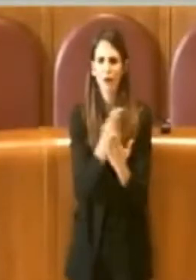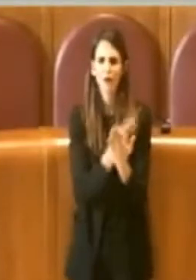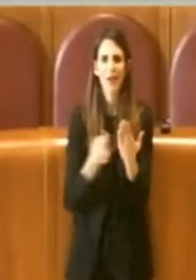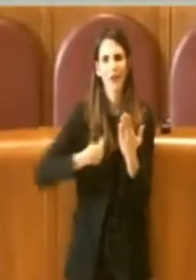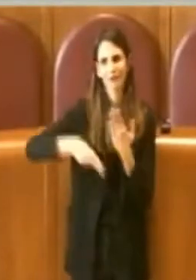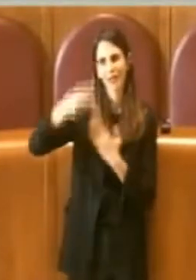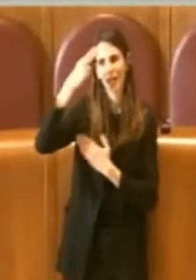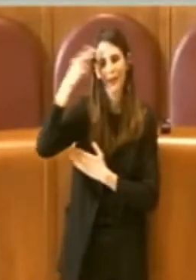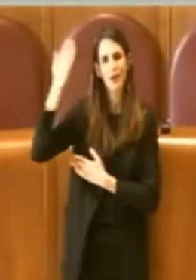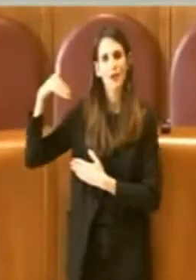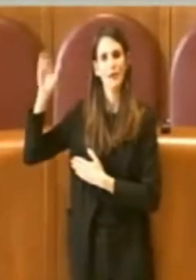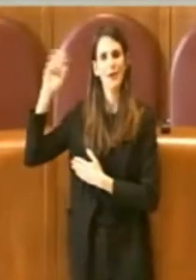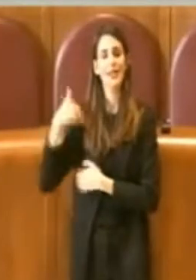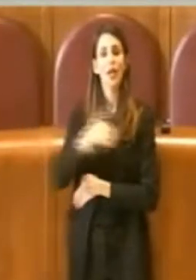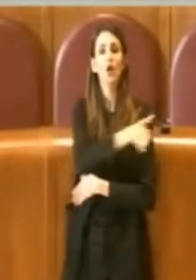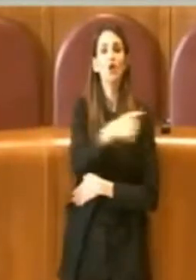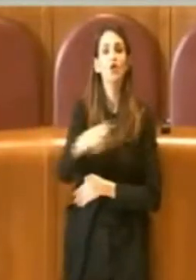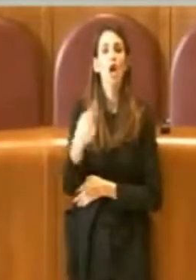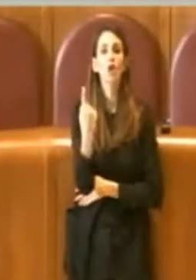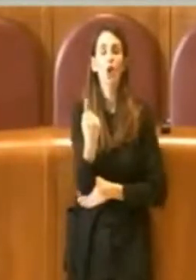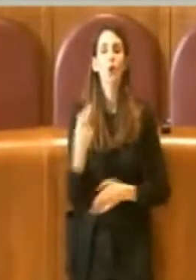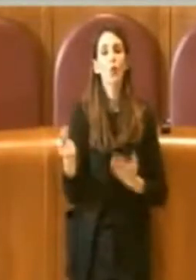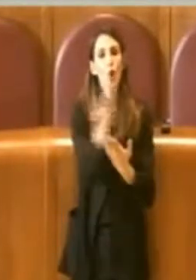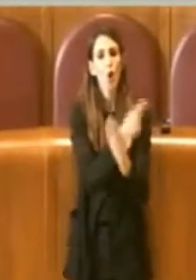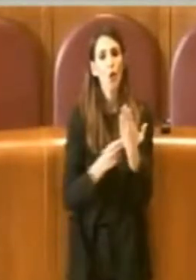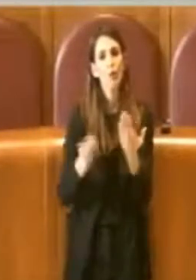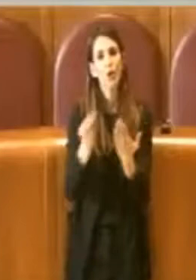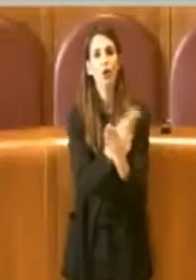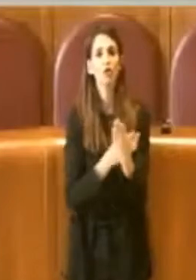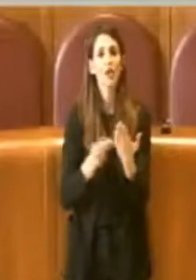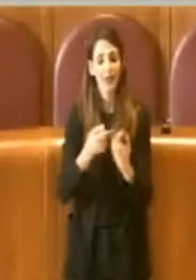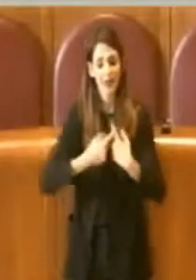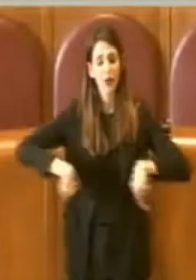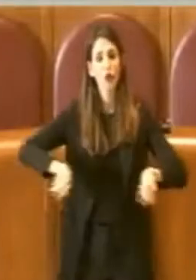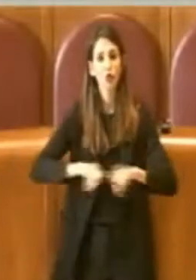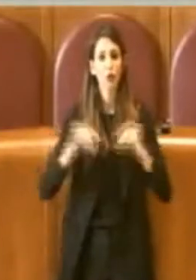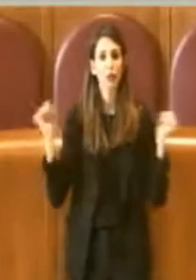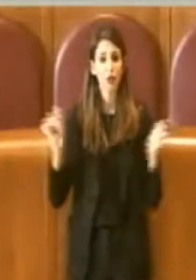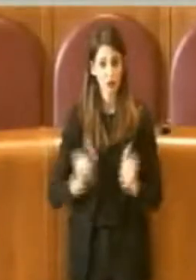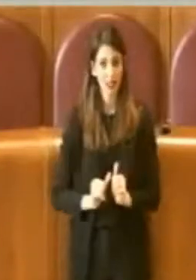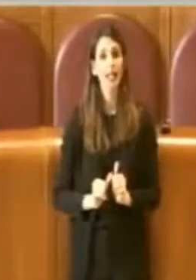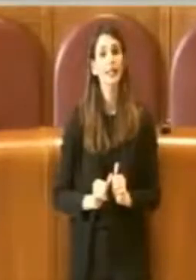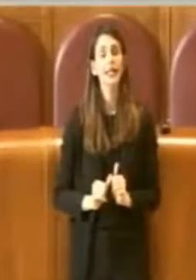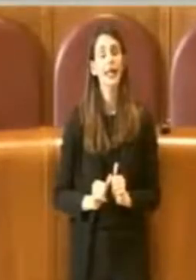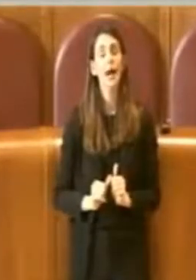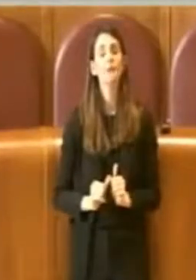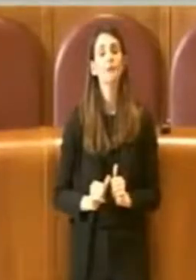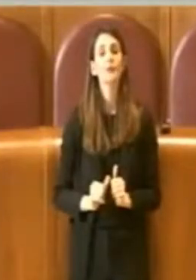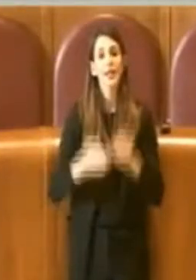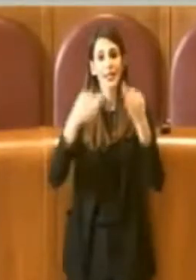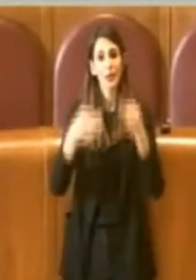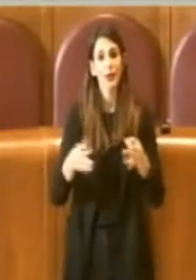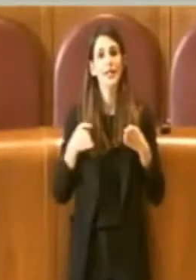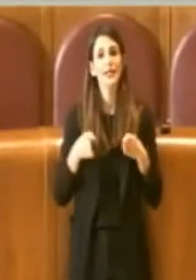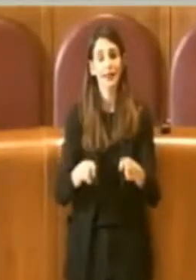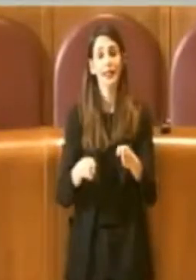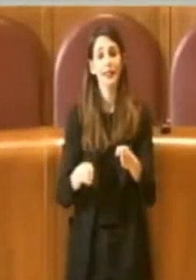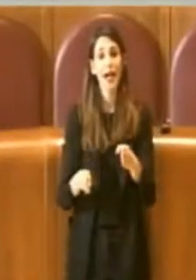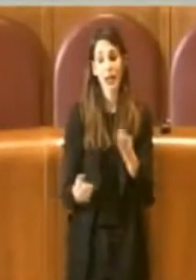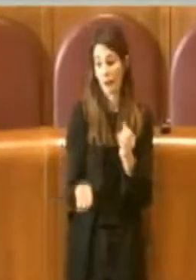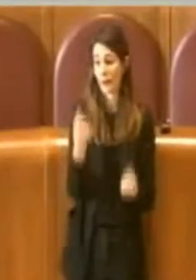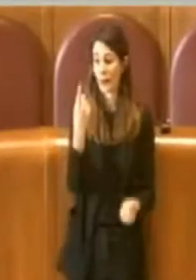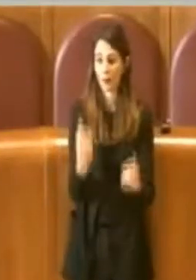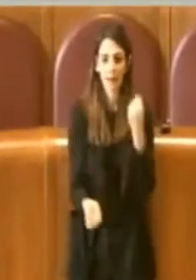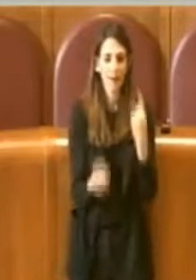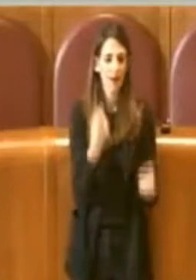furono ideati dalla Consulta stessa e che piano piano stiamo cercando di portare avanti. Quindi